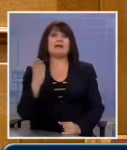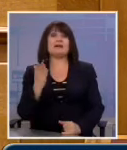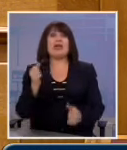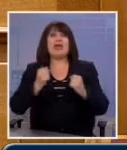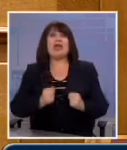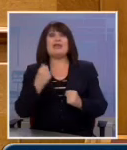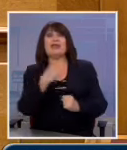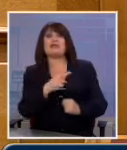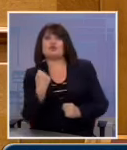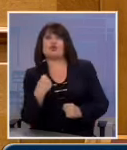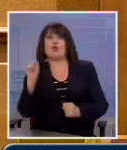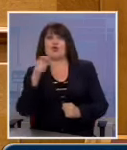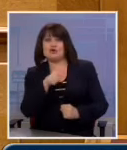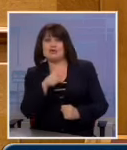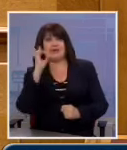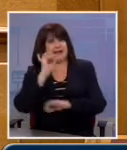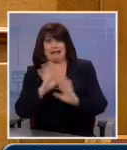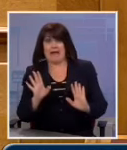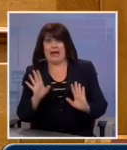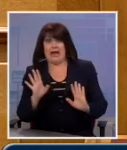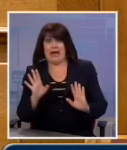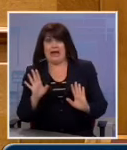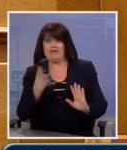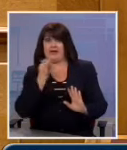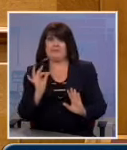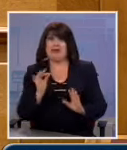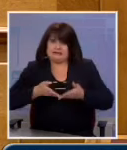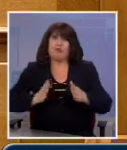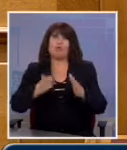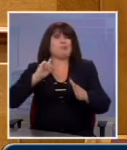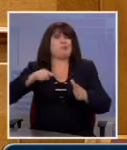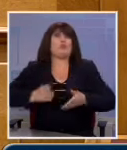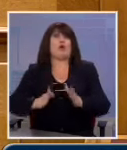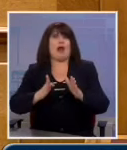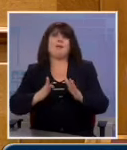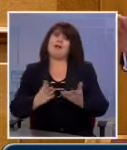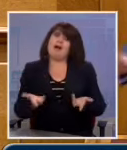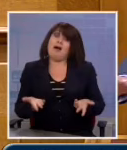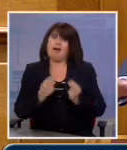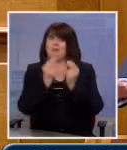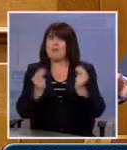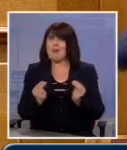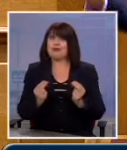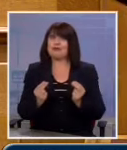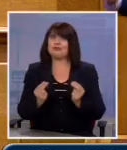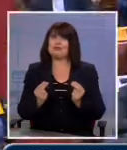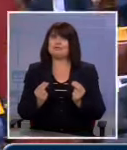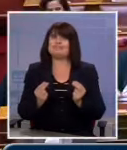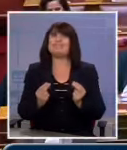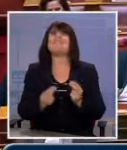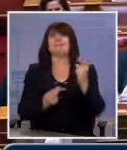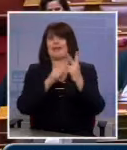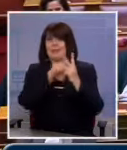θέσεώς σας να μας πείτε δεν καταλάβαμε, βρέχει και προχωράμε. Άρα λοιπόν,